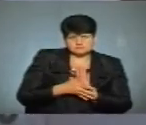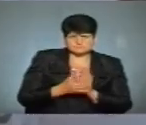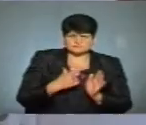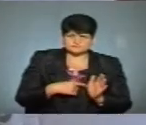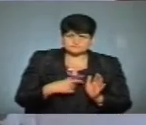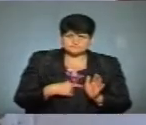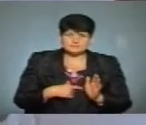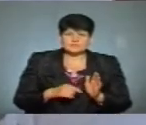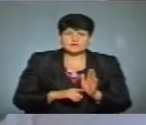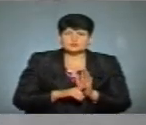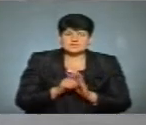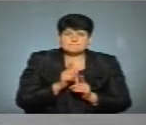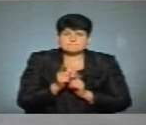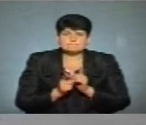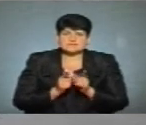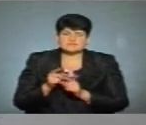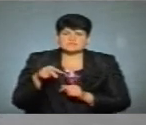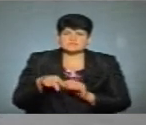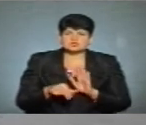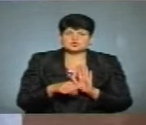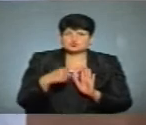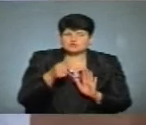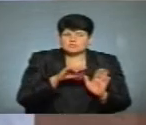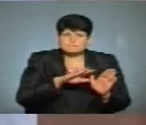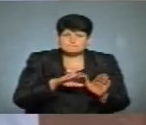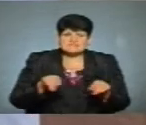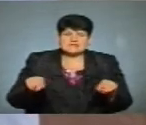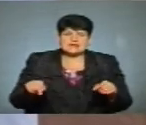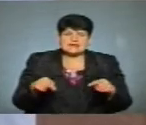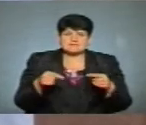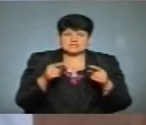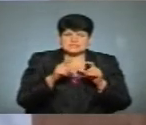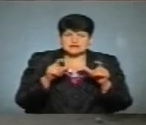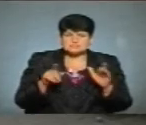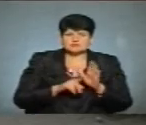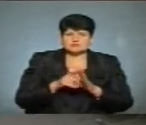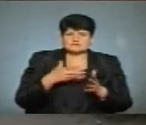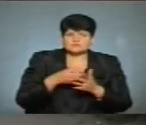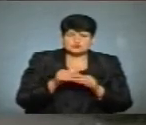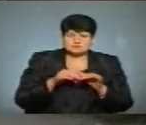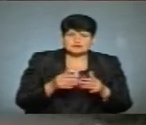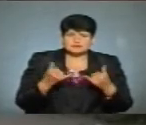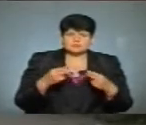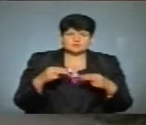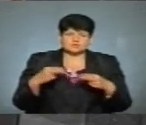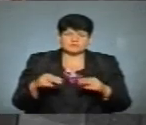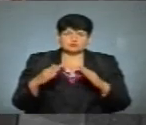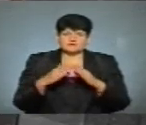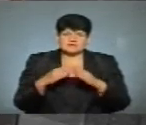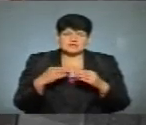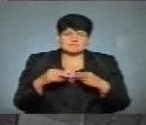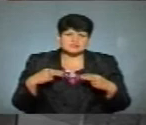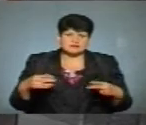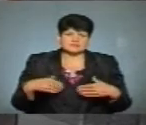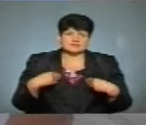ти починаєш мінятися. У 2006 році після реабілітації розпочав власну справу. Тепер торгує будматеріалами, надає